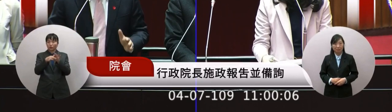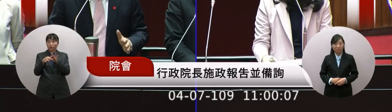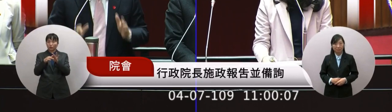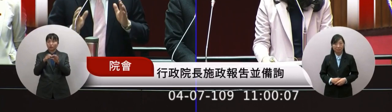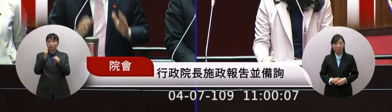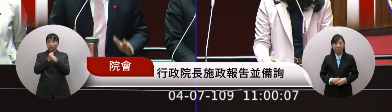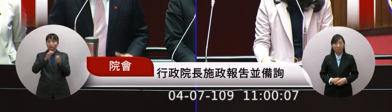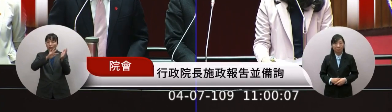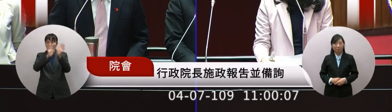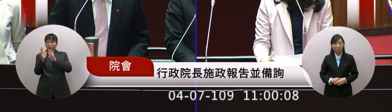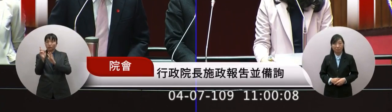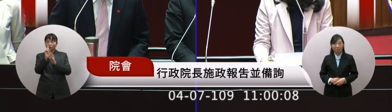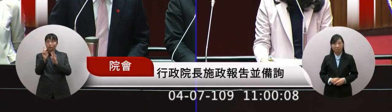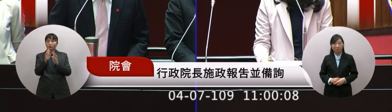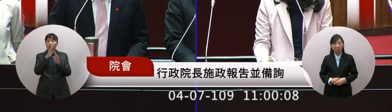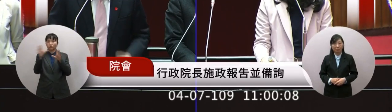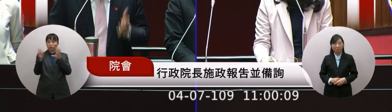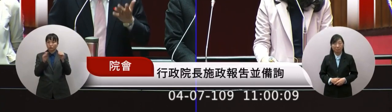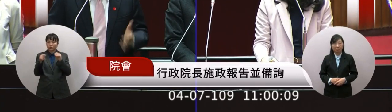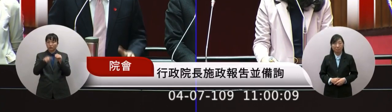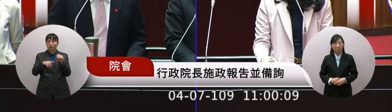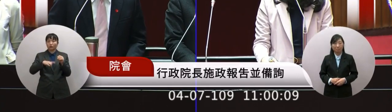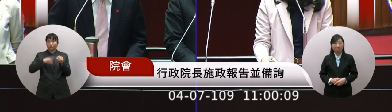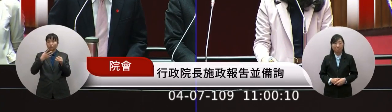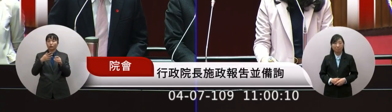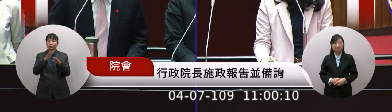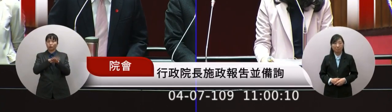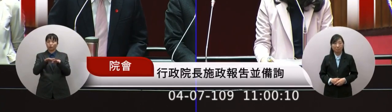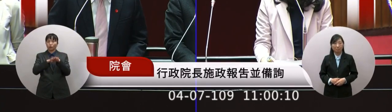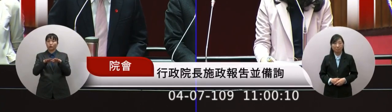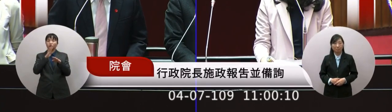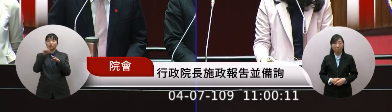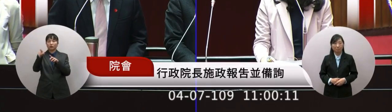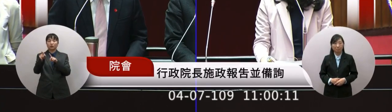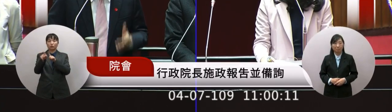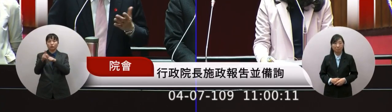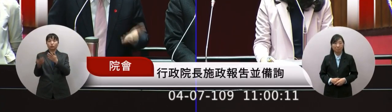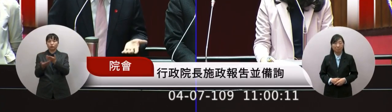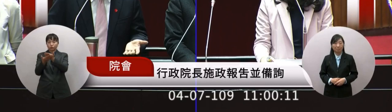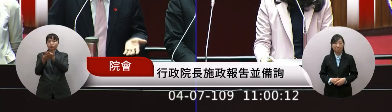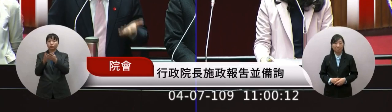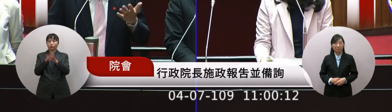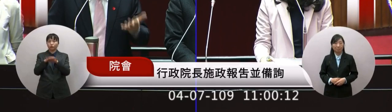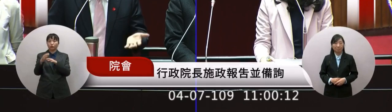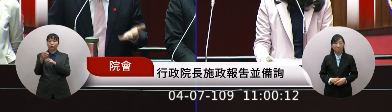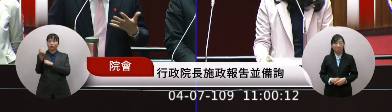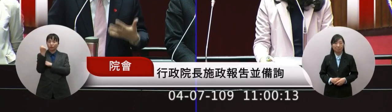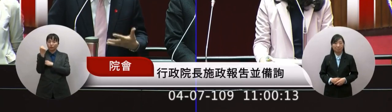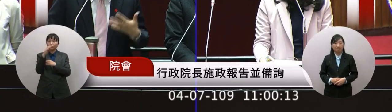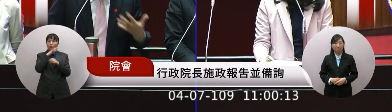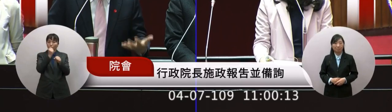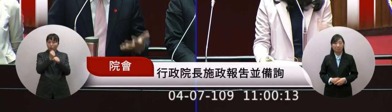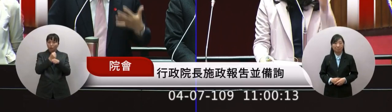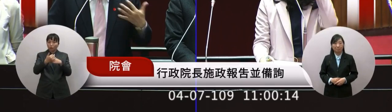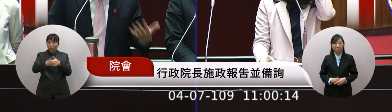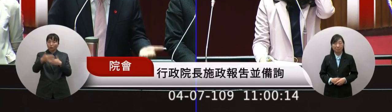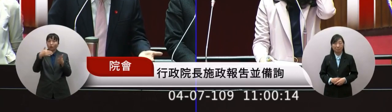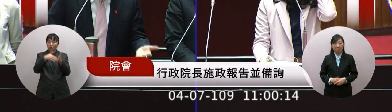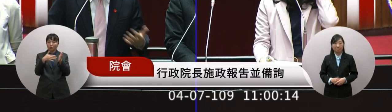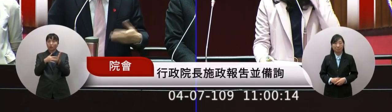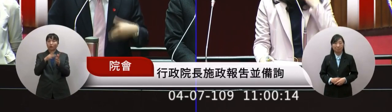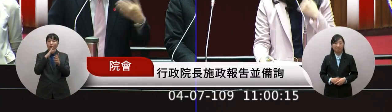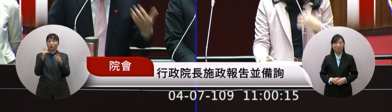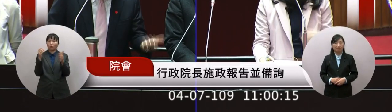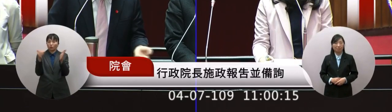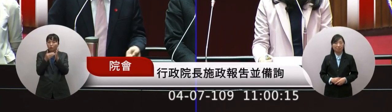的进度或者相关的资料，自然都应该应委员的要求，尽量的把已经做的或者即